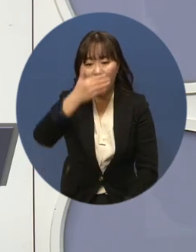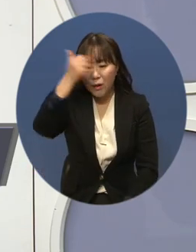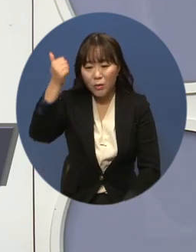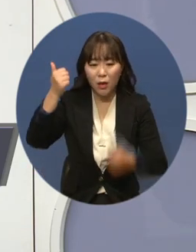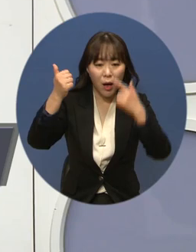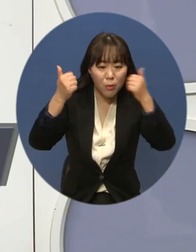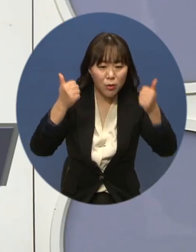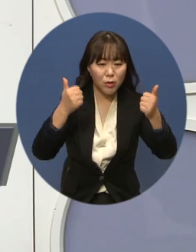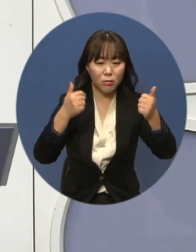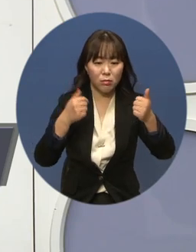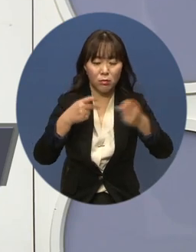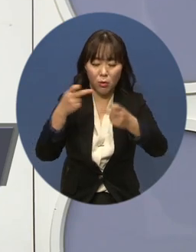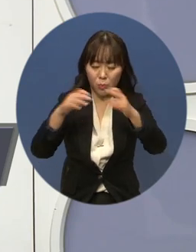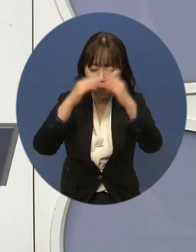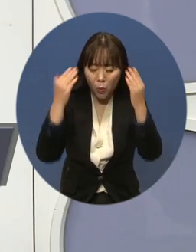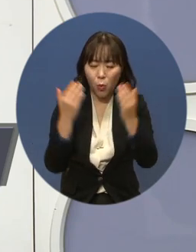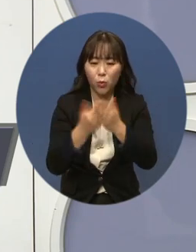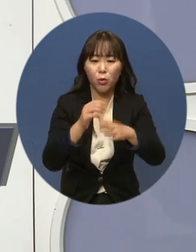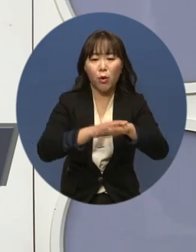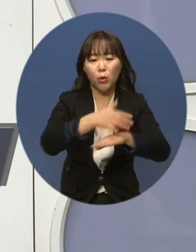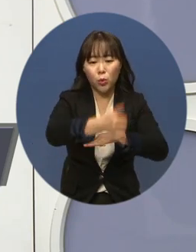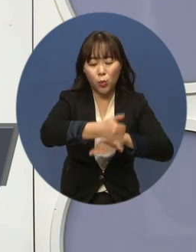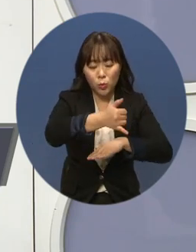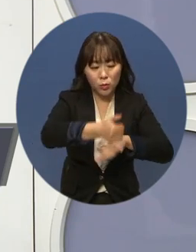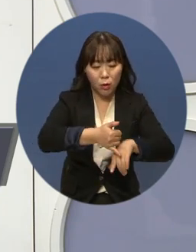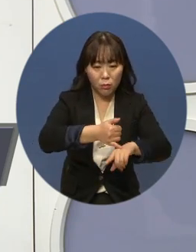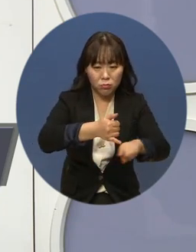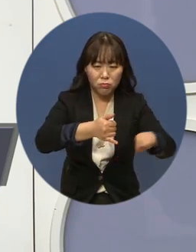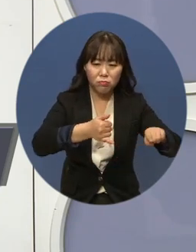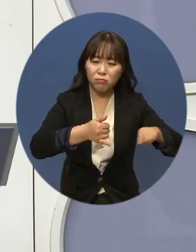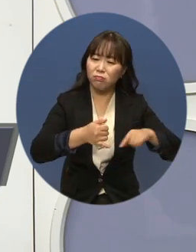아버님하고 다들 형제들이 열심히 농사를 짓는데도